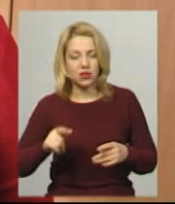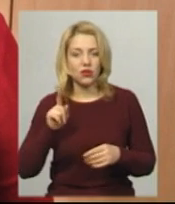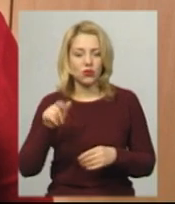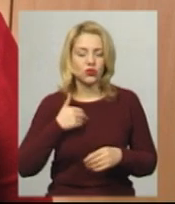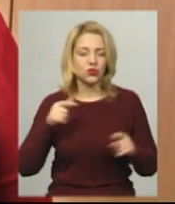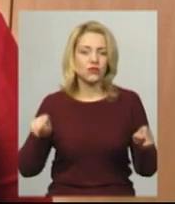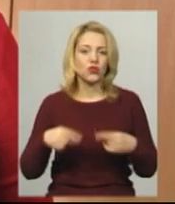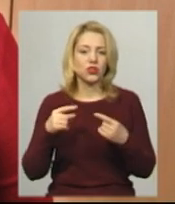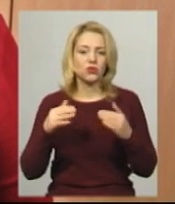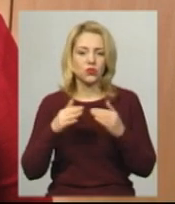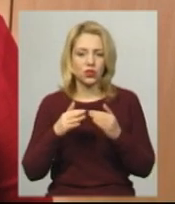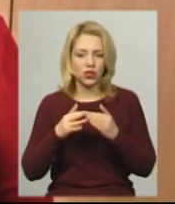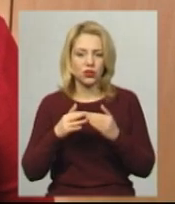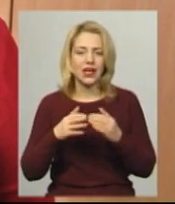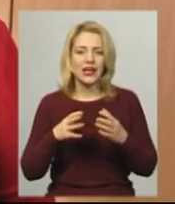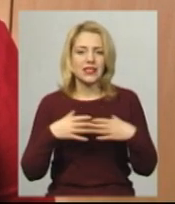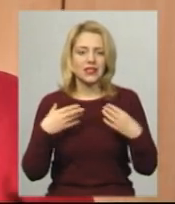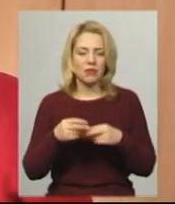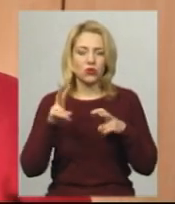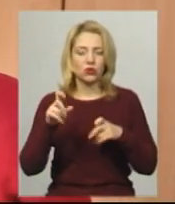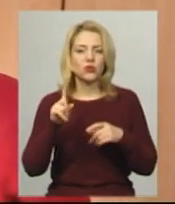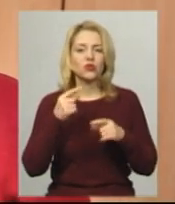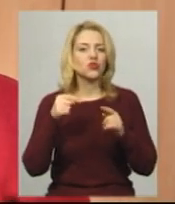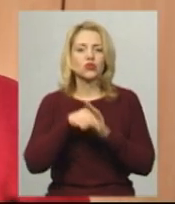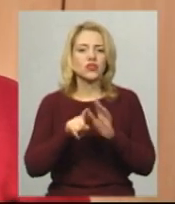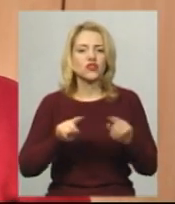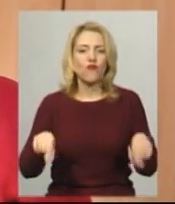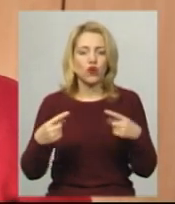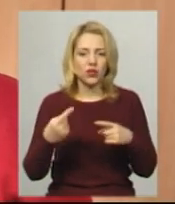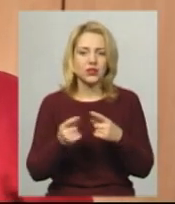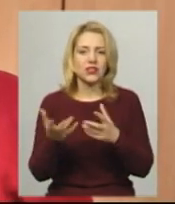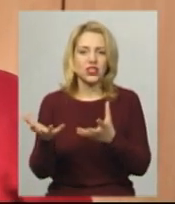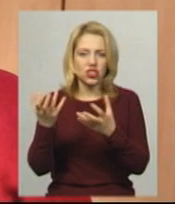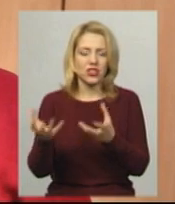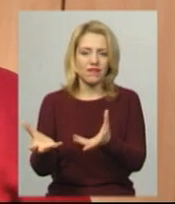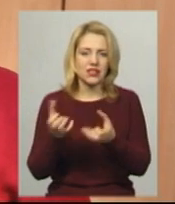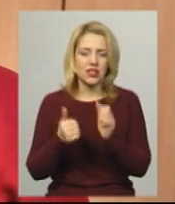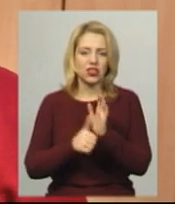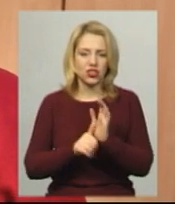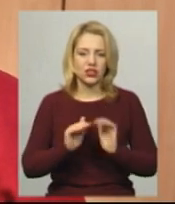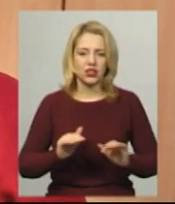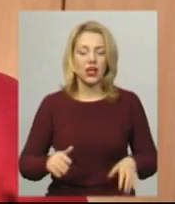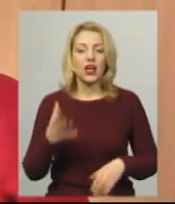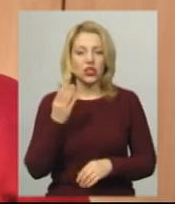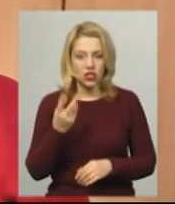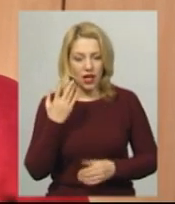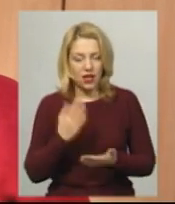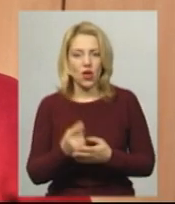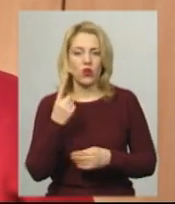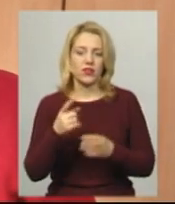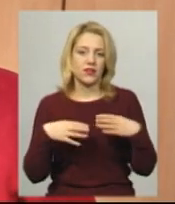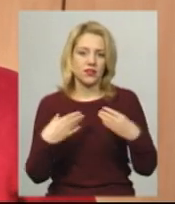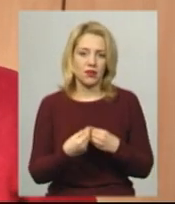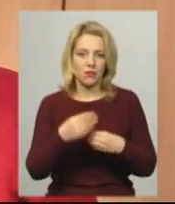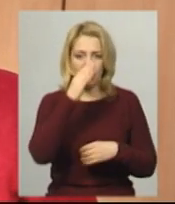Що значить створити? Це добрати ще шестеро дітей. Ще одна сім'я, мама з батьком, які пройшли курси